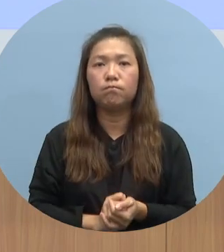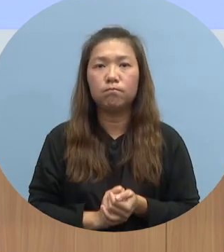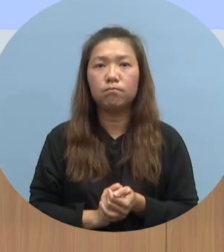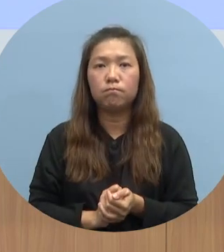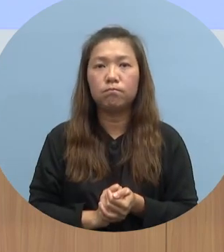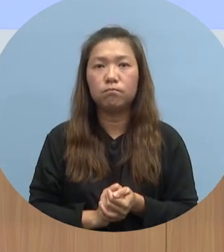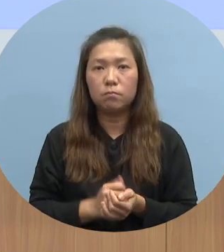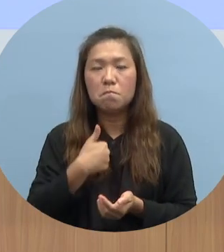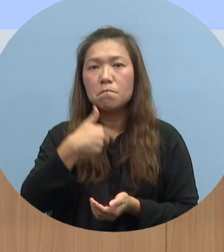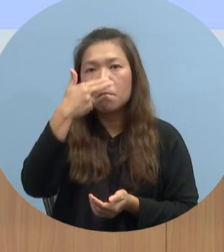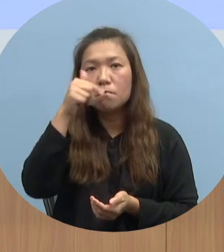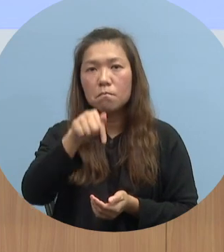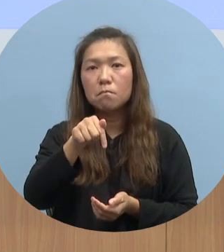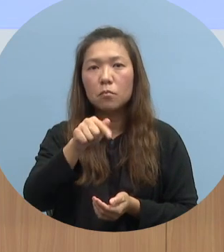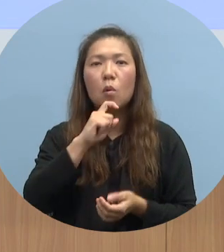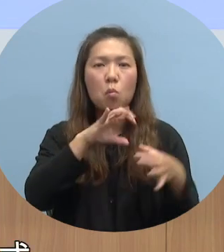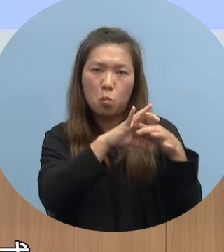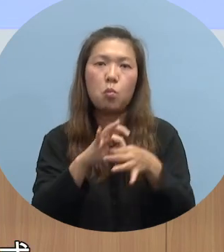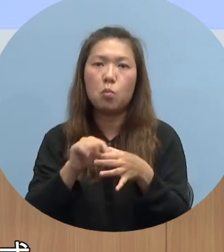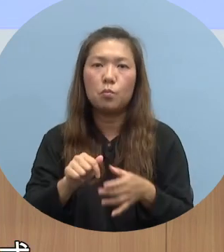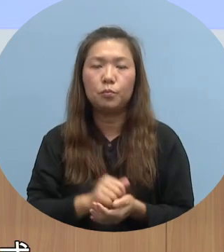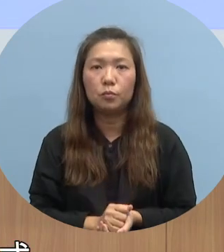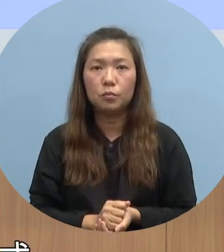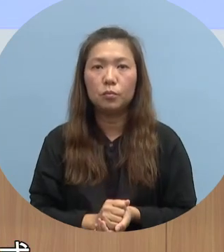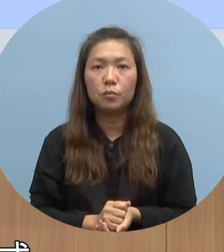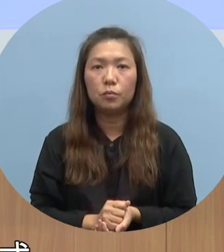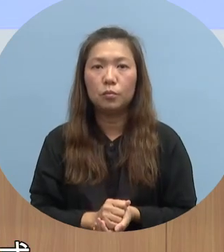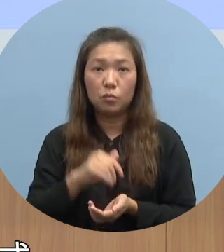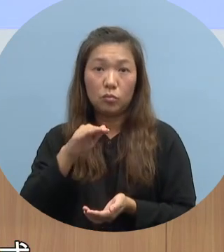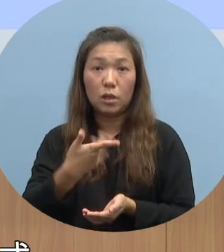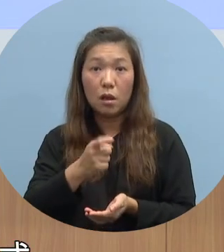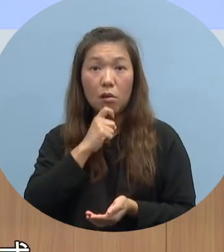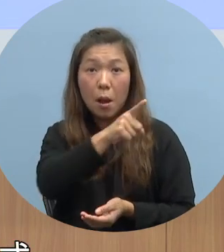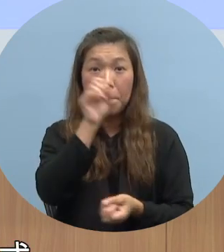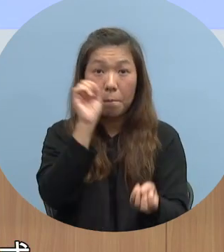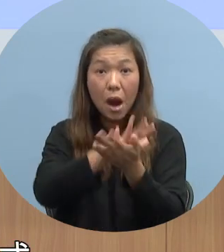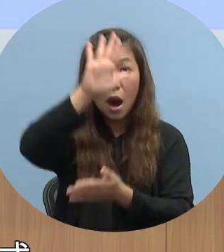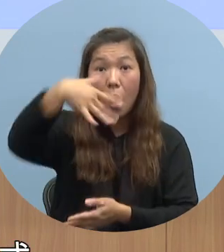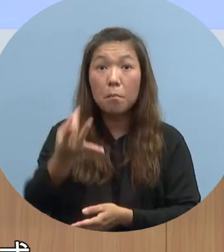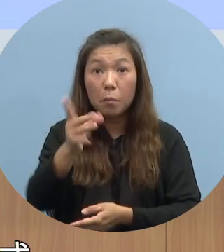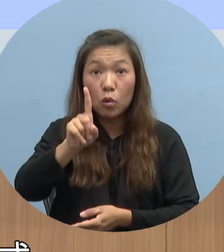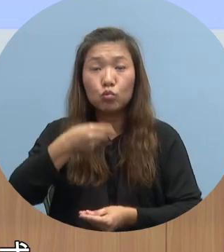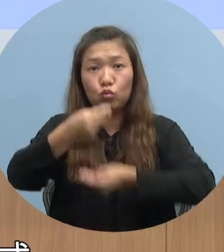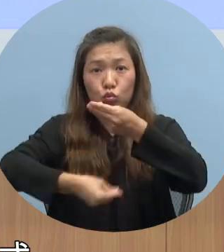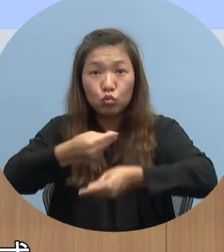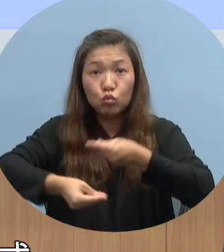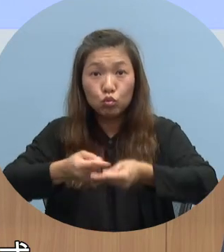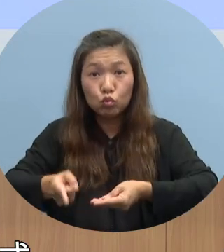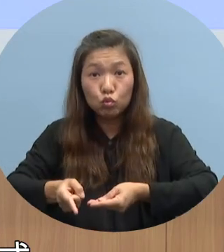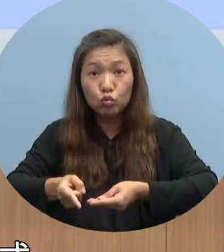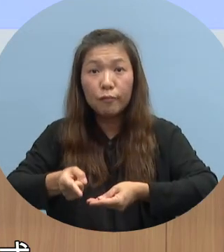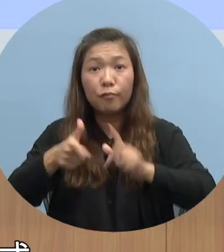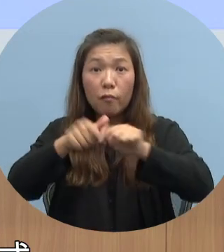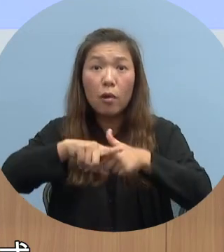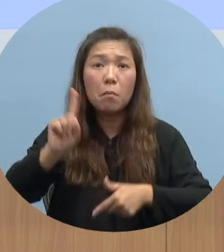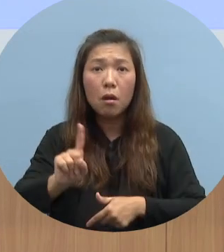我哋都認為即係可能都係有關聯，咁但係至於即係嗰個感染途徑啦，或者係即係傳播嗰個方